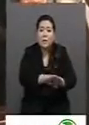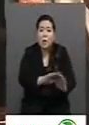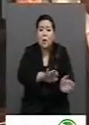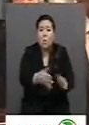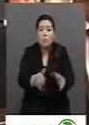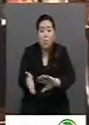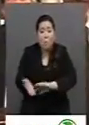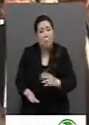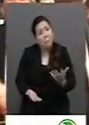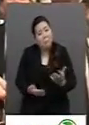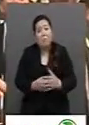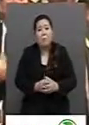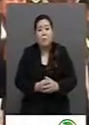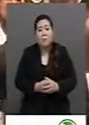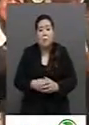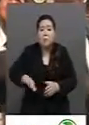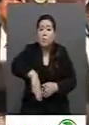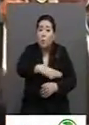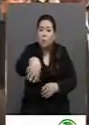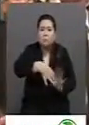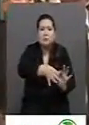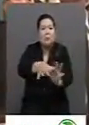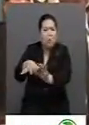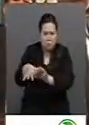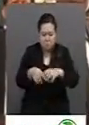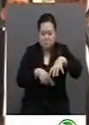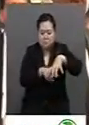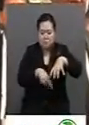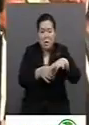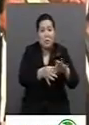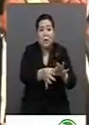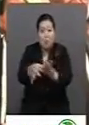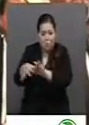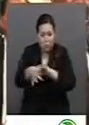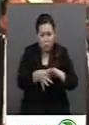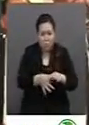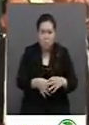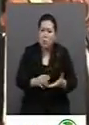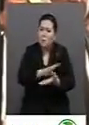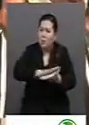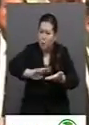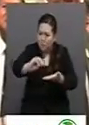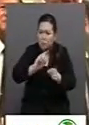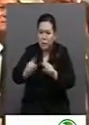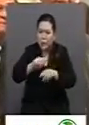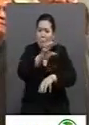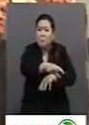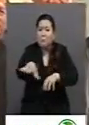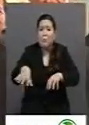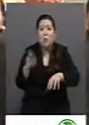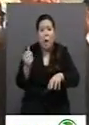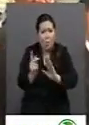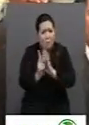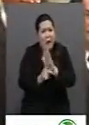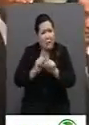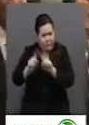มันทำไม่ได้เพราะมันเป็นความเชื่อมโยงกันข้างในไงเข้าใจป่ะอุดมศึกษามีกฎหม